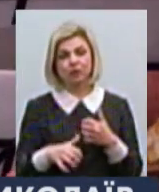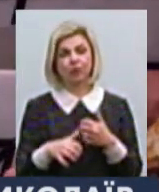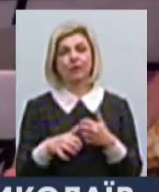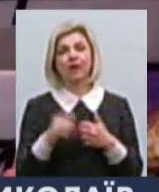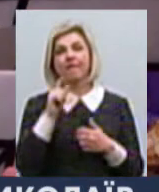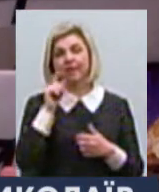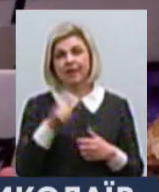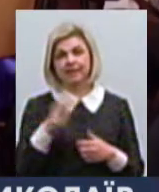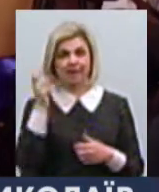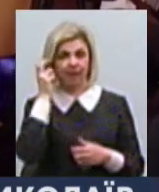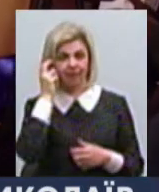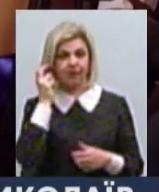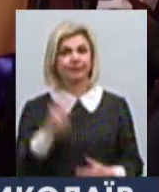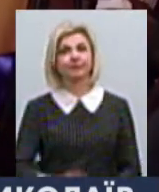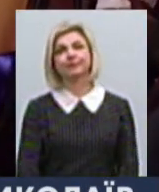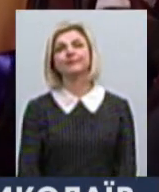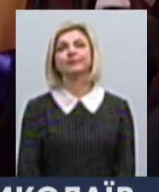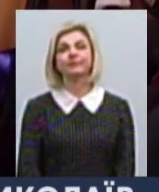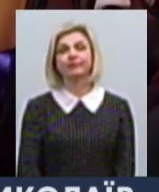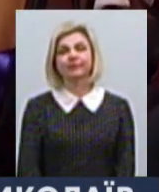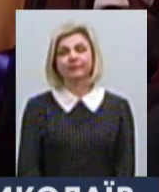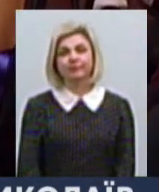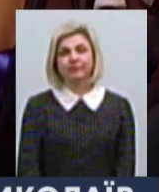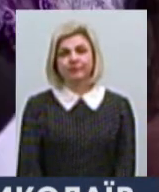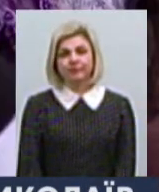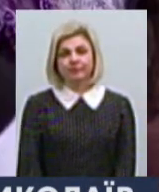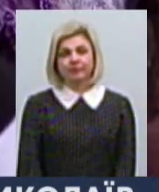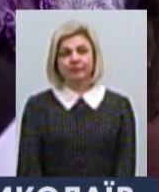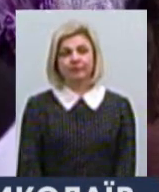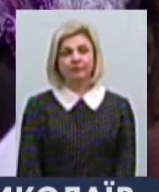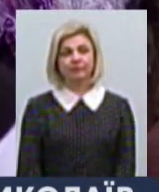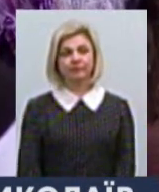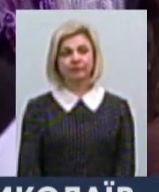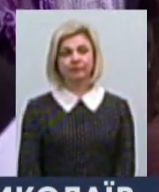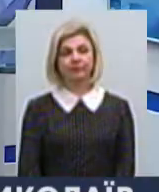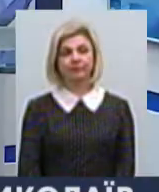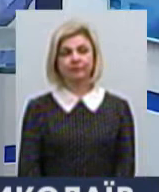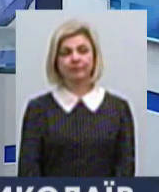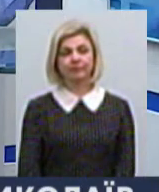Вінниці, Києва. Олександр Гордієнко, Юлія Кускова, телевізійні новини Миколаївщини.